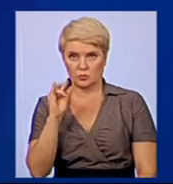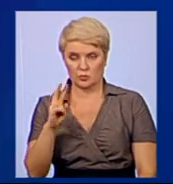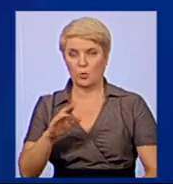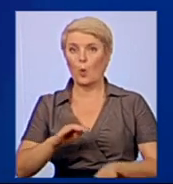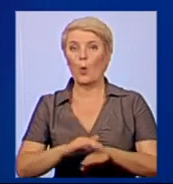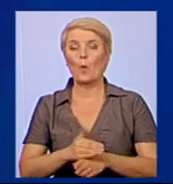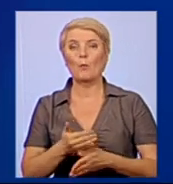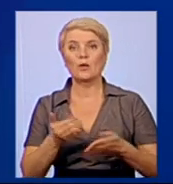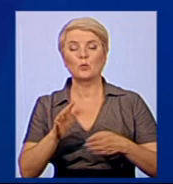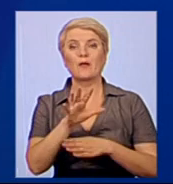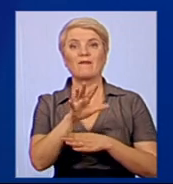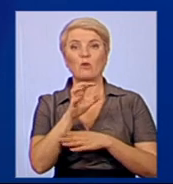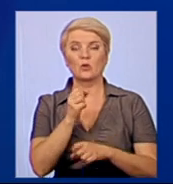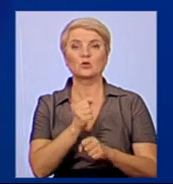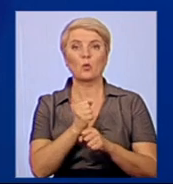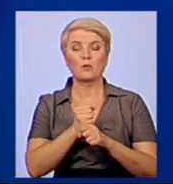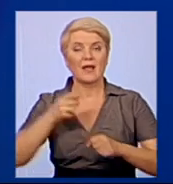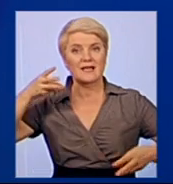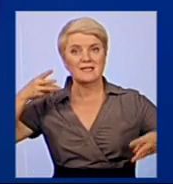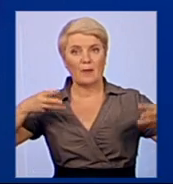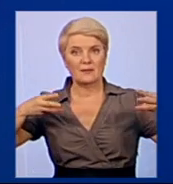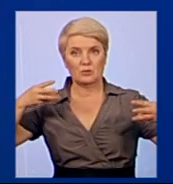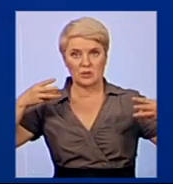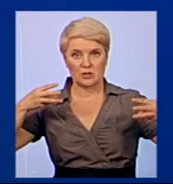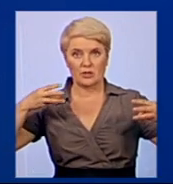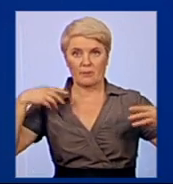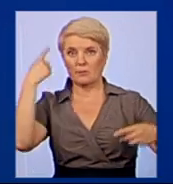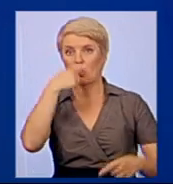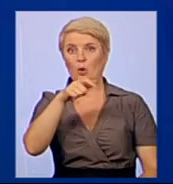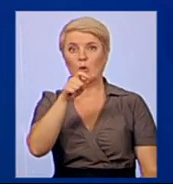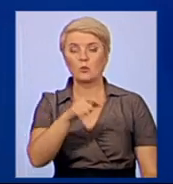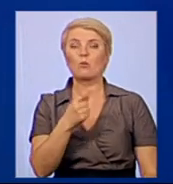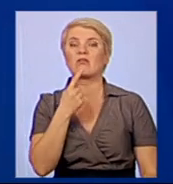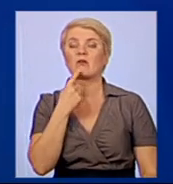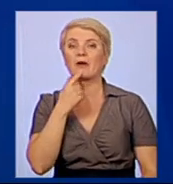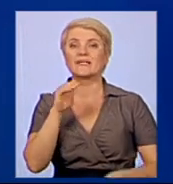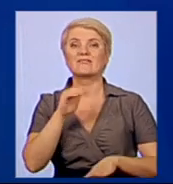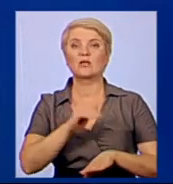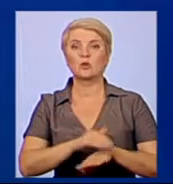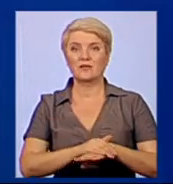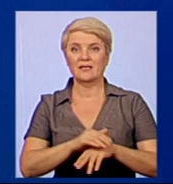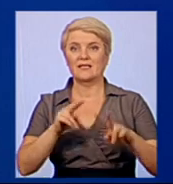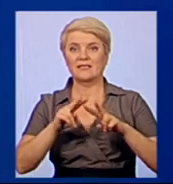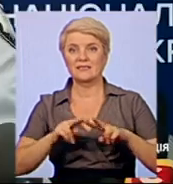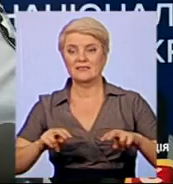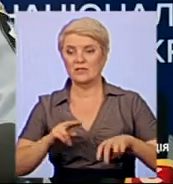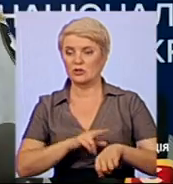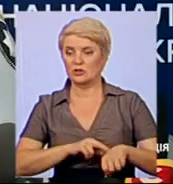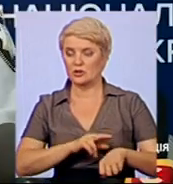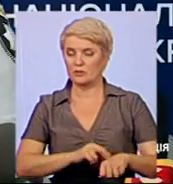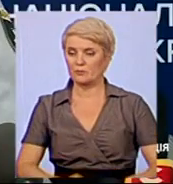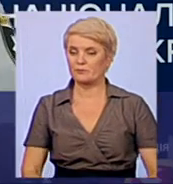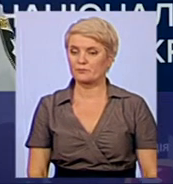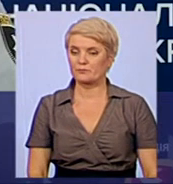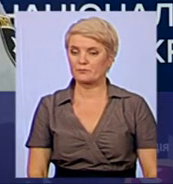Оприлюднив його фото, зроблене з камер спостереження. Особу громадянина намагаються встановити слідчі. Ми